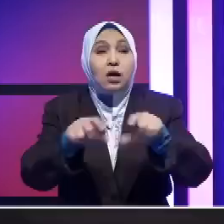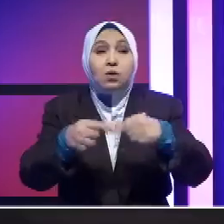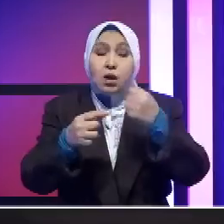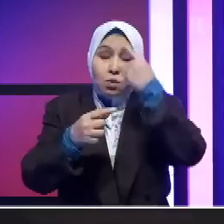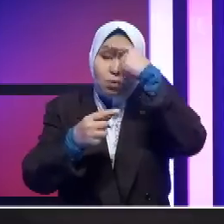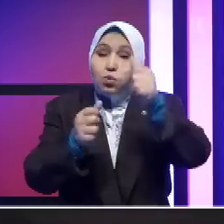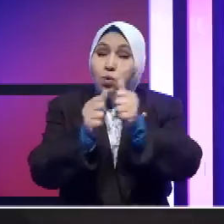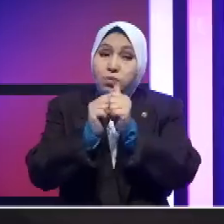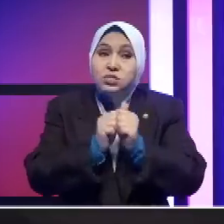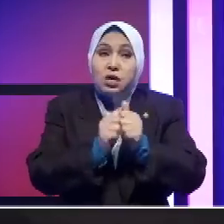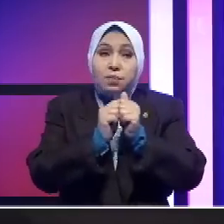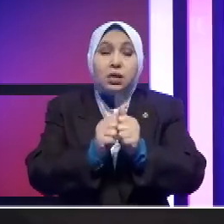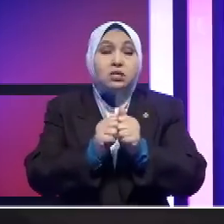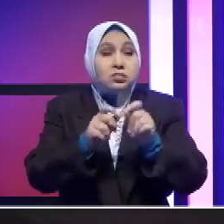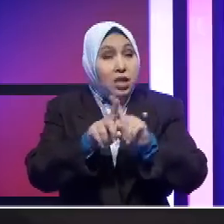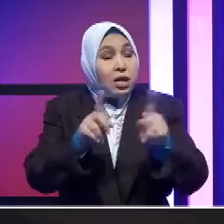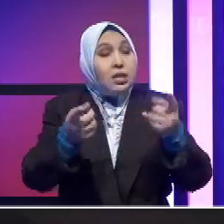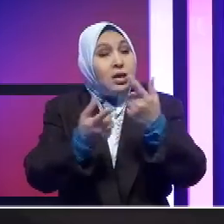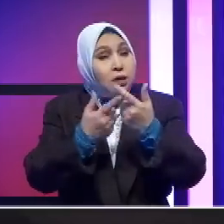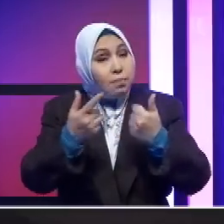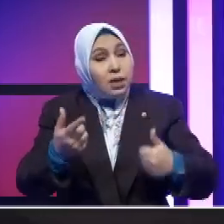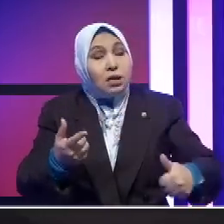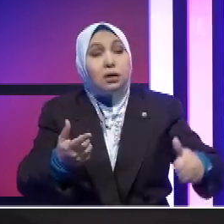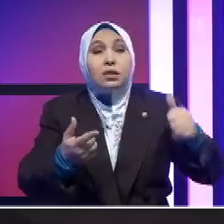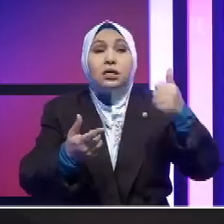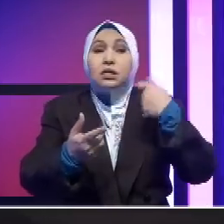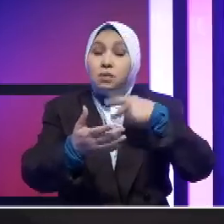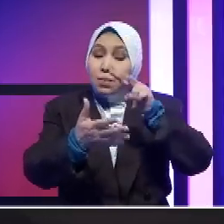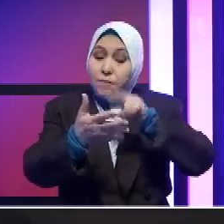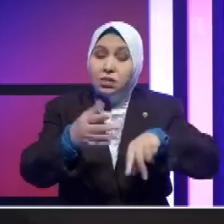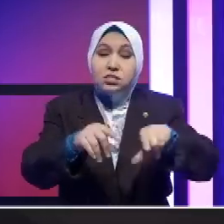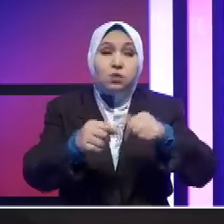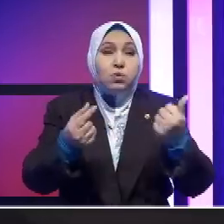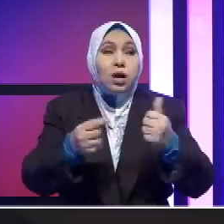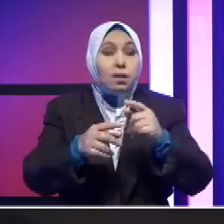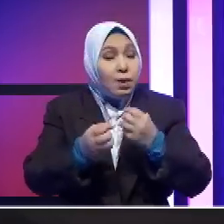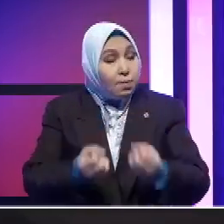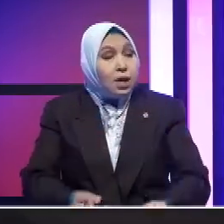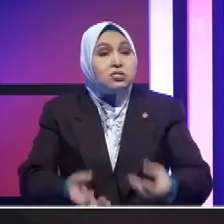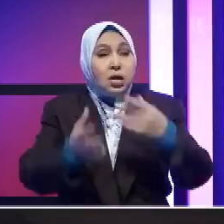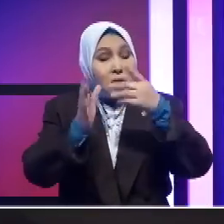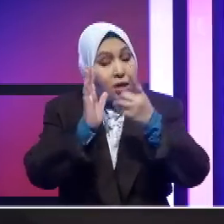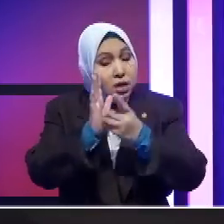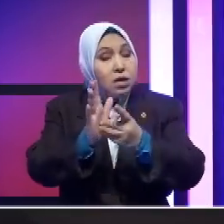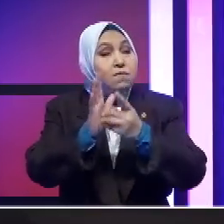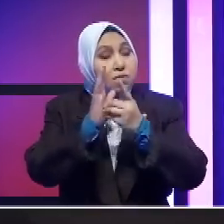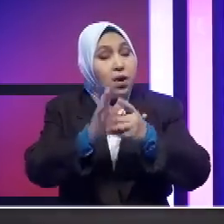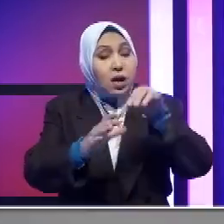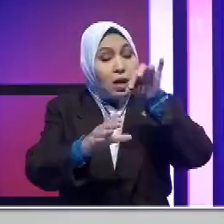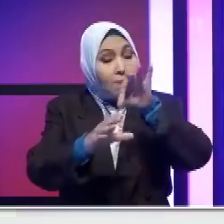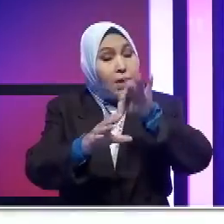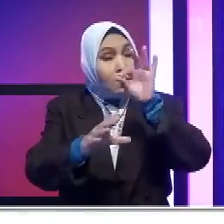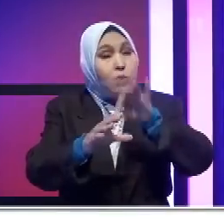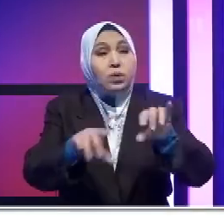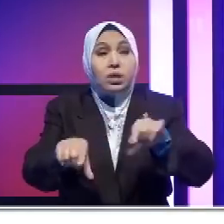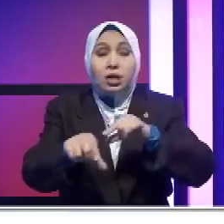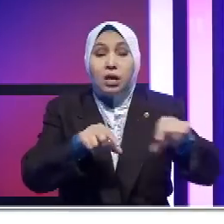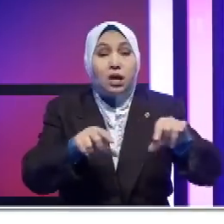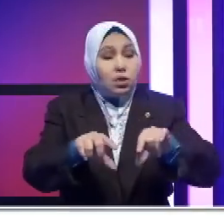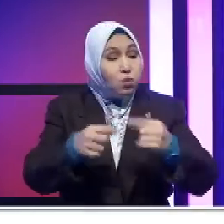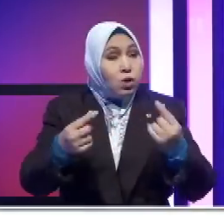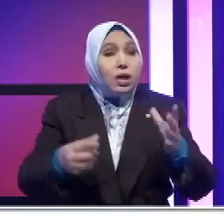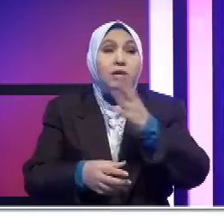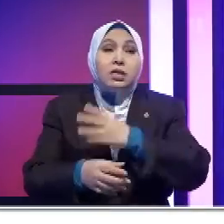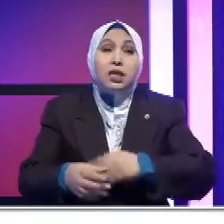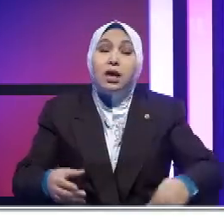untuk sama-sama, ya, selain daripada kita membaca Al-Quran, membanyakkan infak pada bulan Ramadan dalam tabung gerakan Al-Quran,